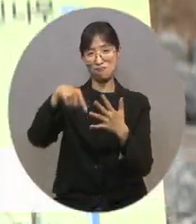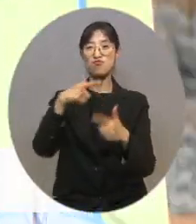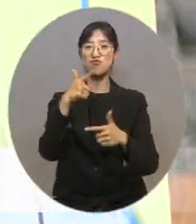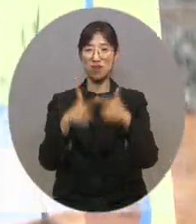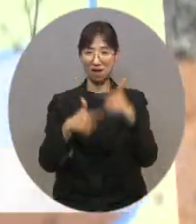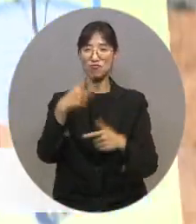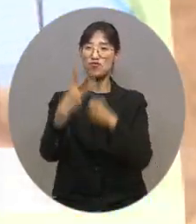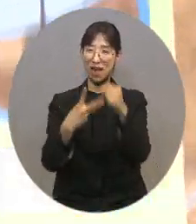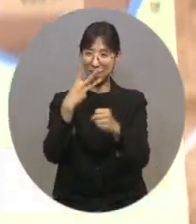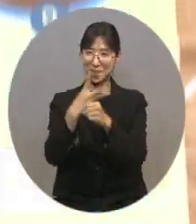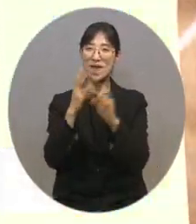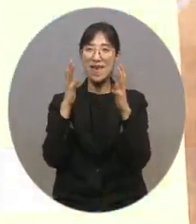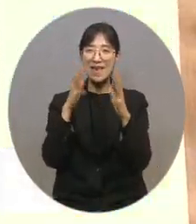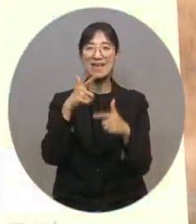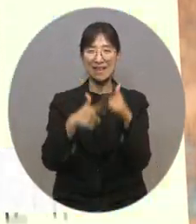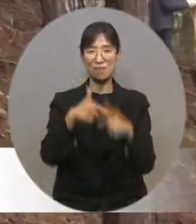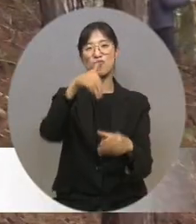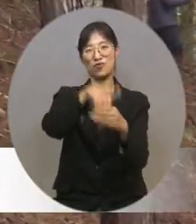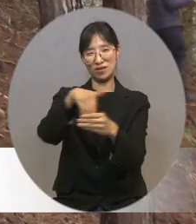3년생 묘목 천여본을 심었습니다.